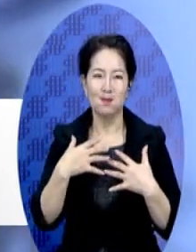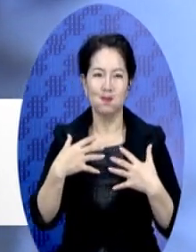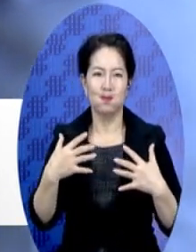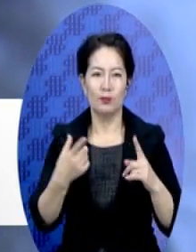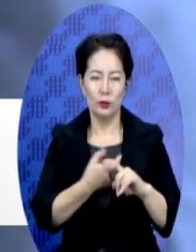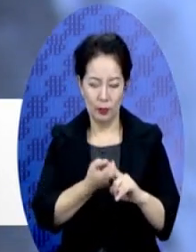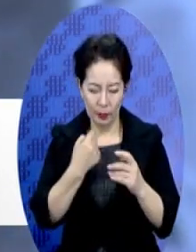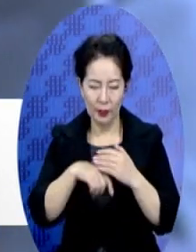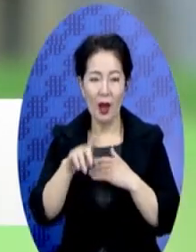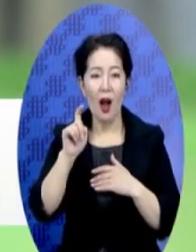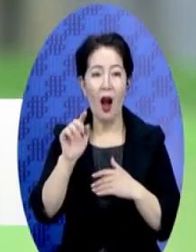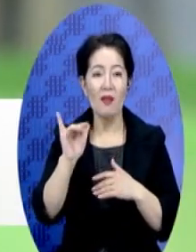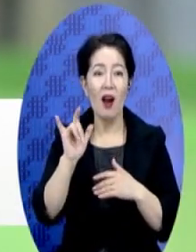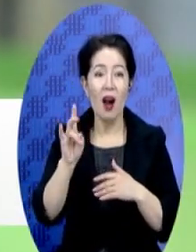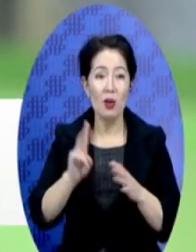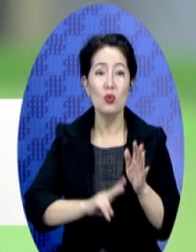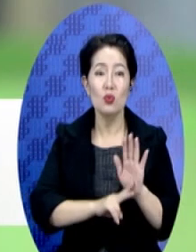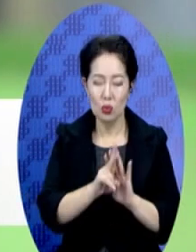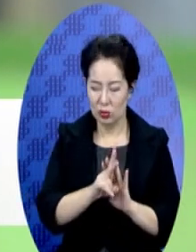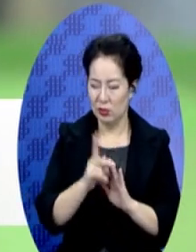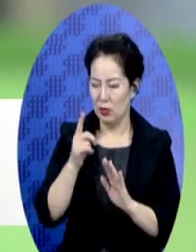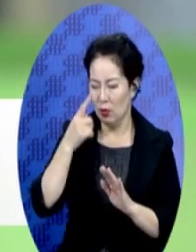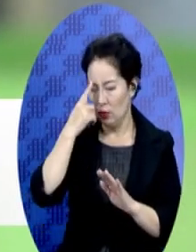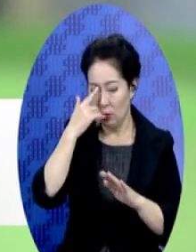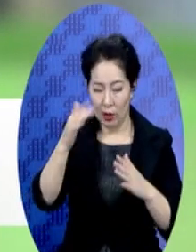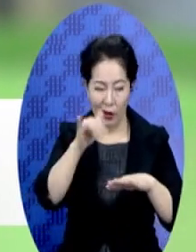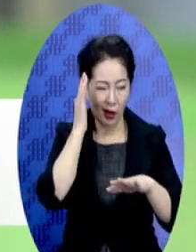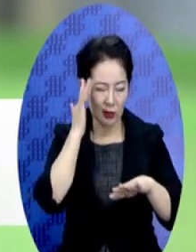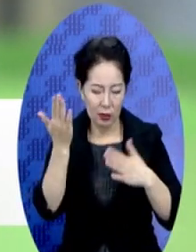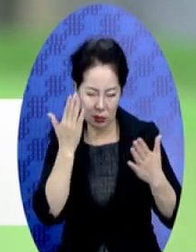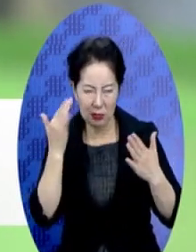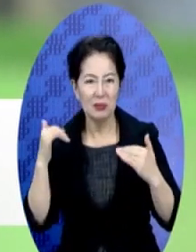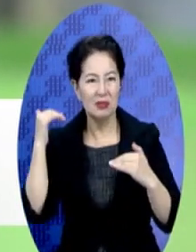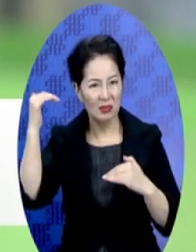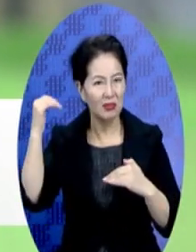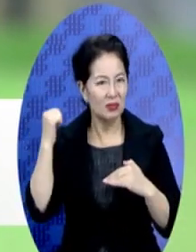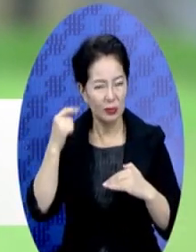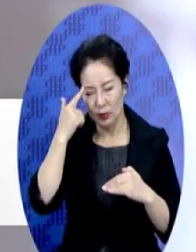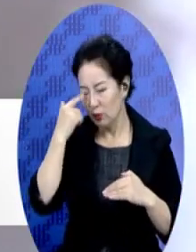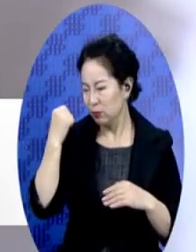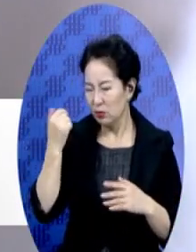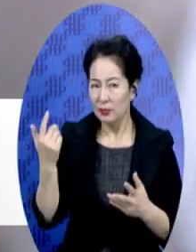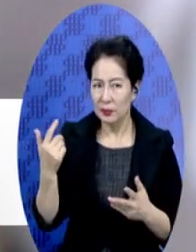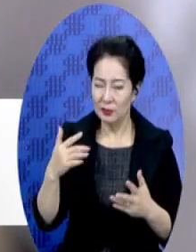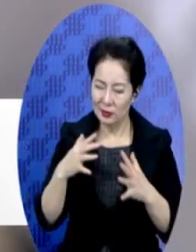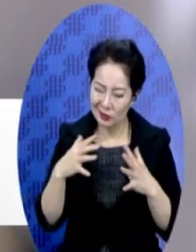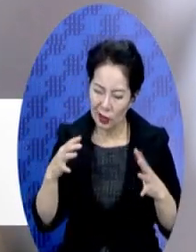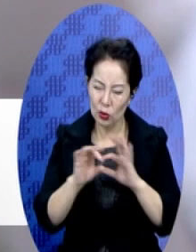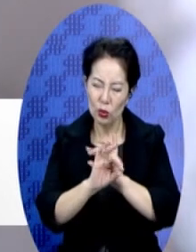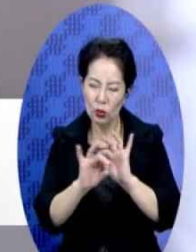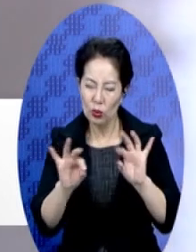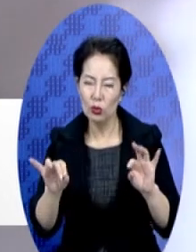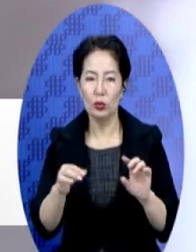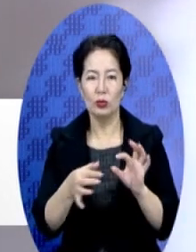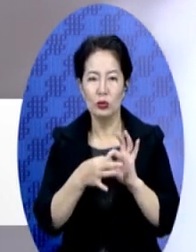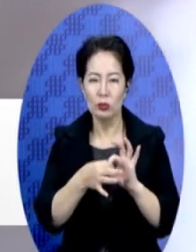нь бусад орны судалгаатай харьцуулахад харьцан өндөр байгааг эмчнэр хэлж байна. Яг ийм байдлаар таргалалт нь олон төрлийн хавдар үүсгэх шалтгаан